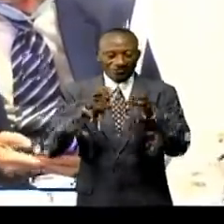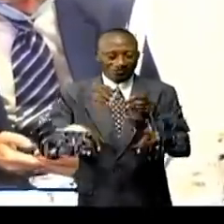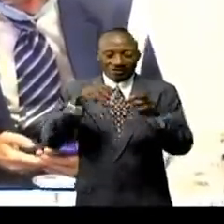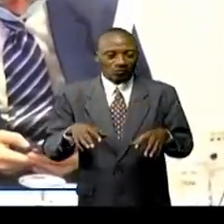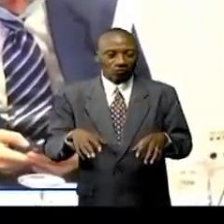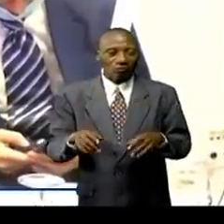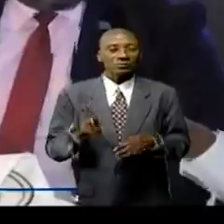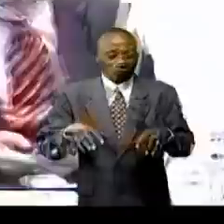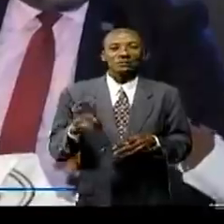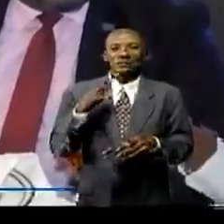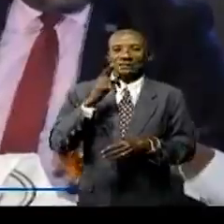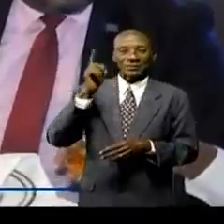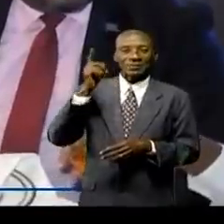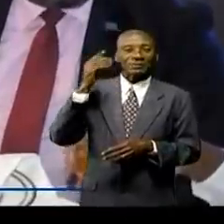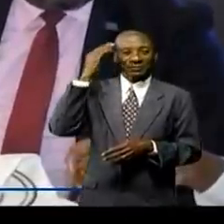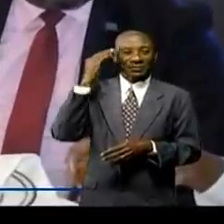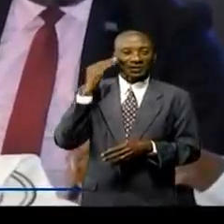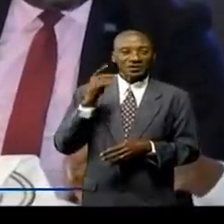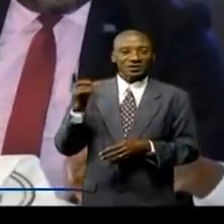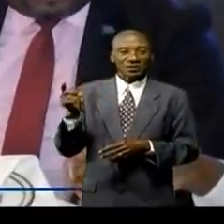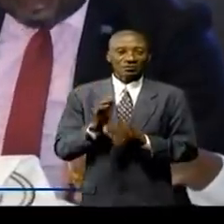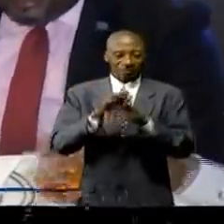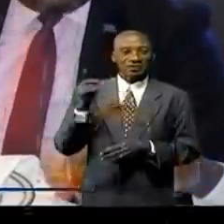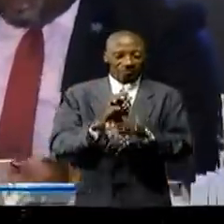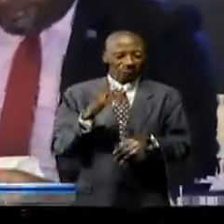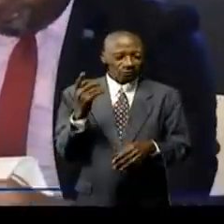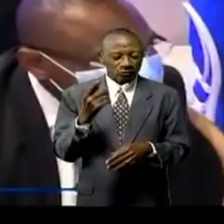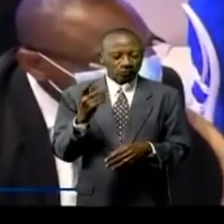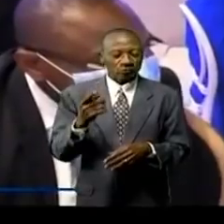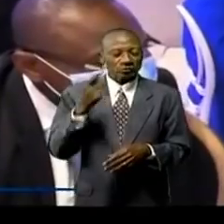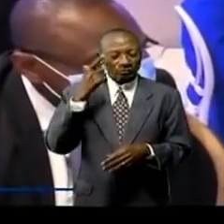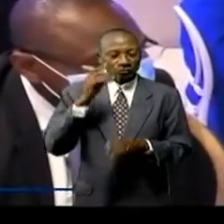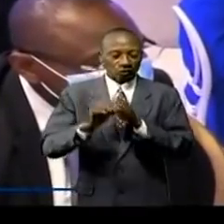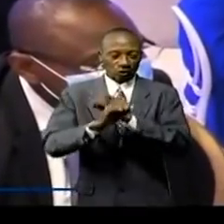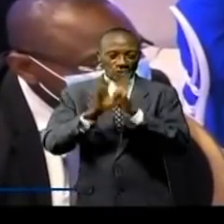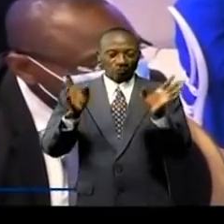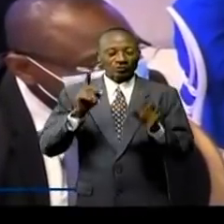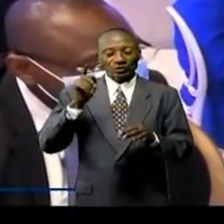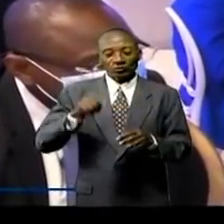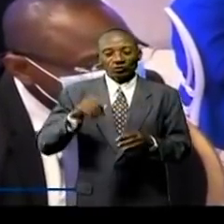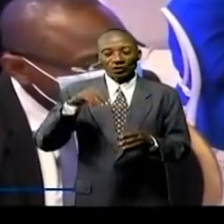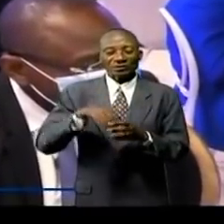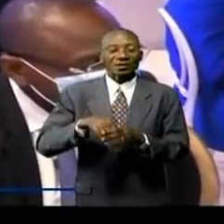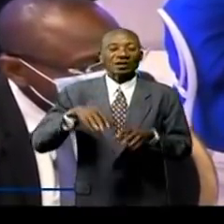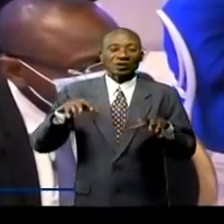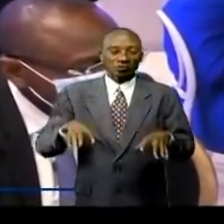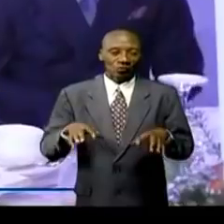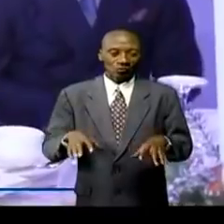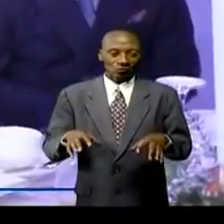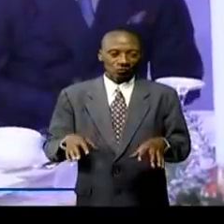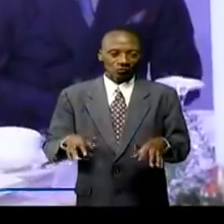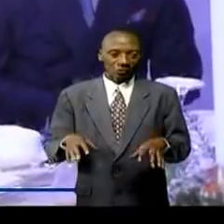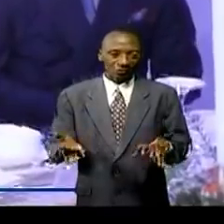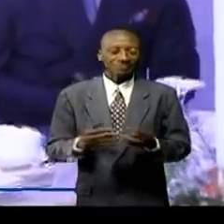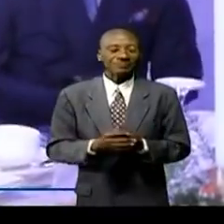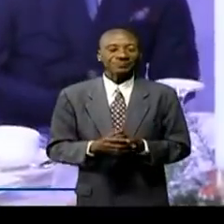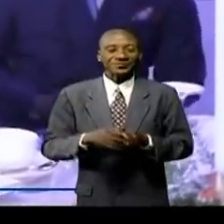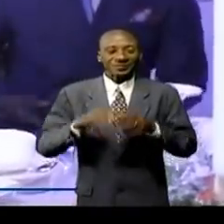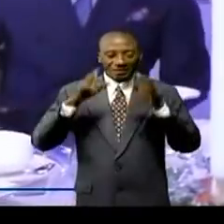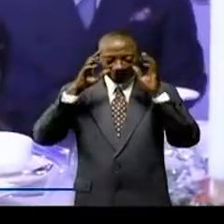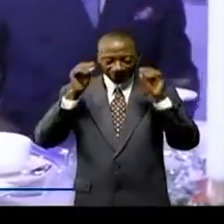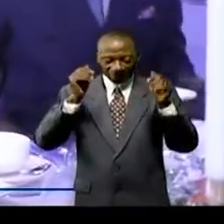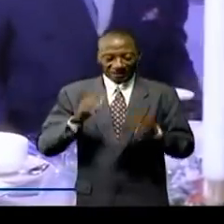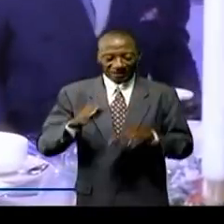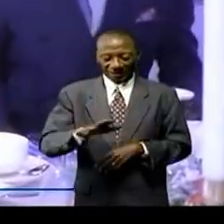va s'impliquer davantage pour que la liberté de la presse en République démocratique du Congo soit garantie. Le président national de